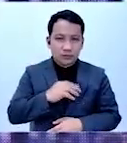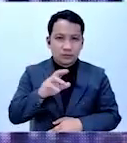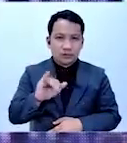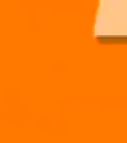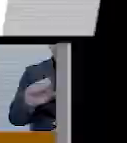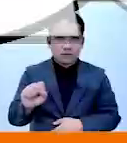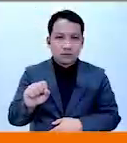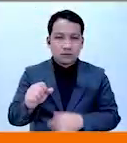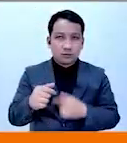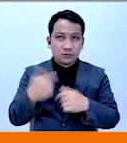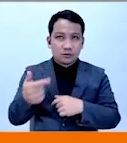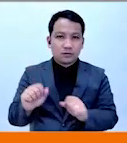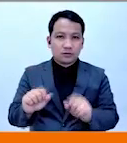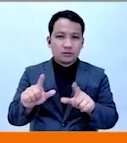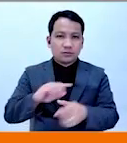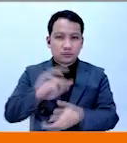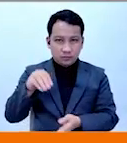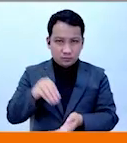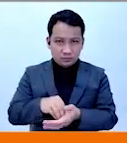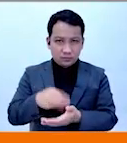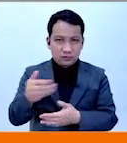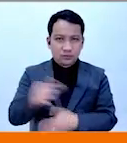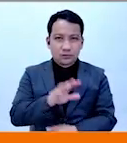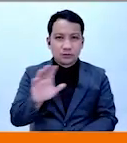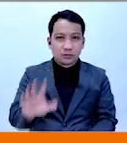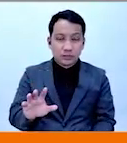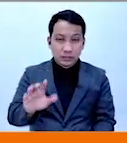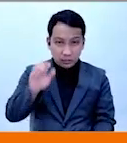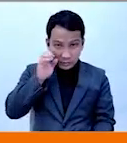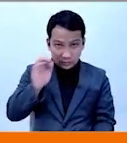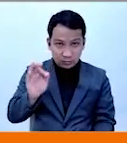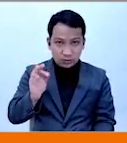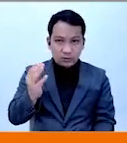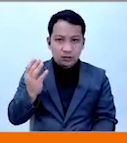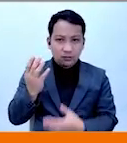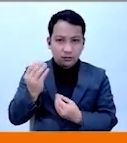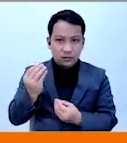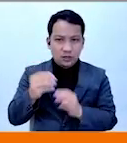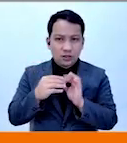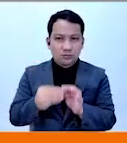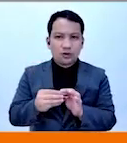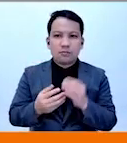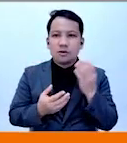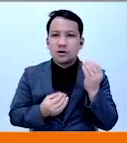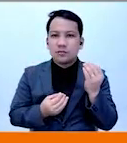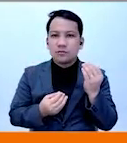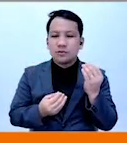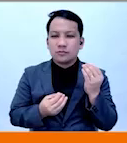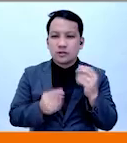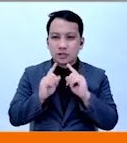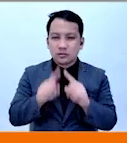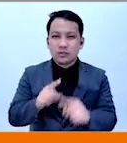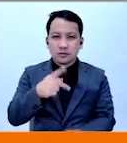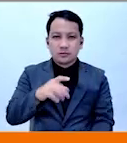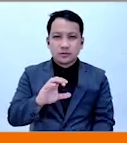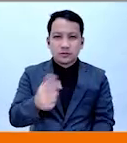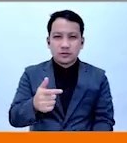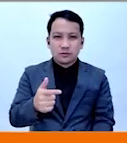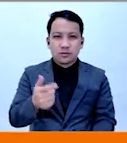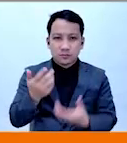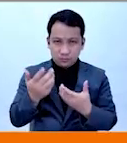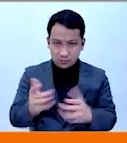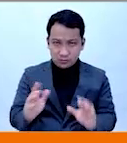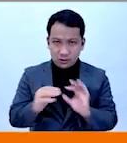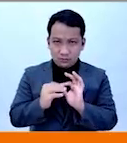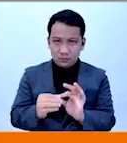mula sa Mandaluyong, nasa frontline na balitang yan si Elaine Pulhensio. Elaine, ano ang mga naging pahayag ng PCG pagkatapos nitong